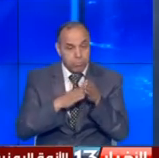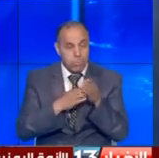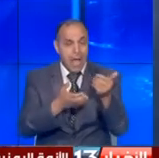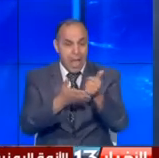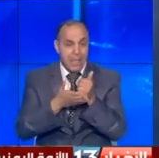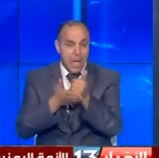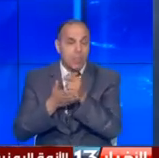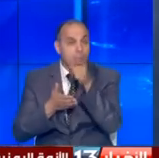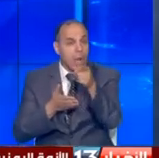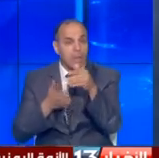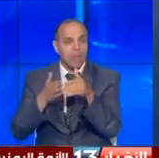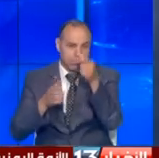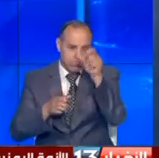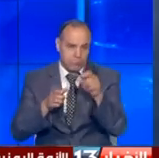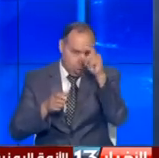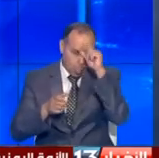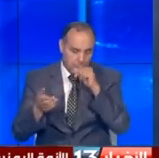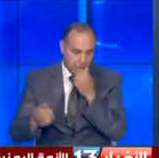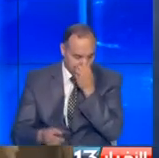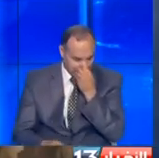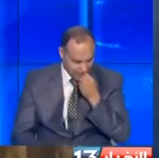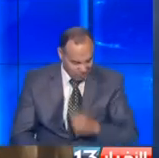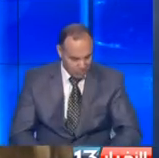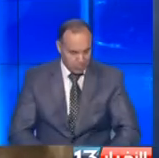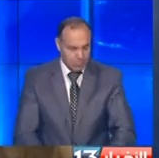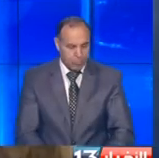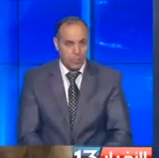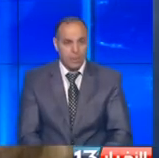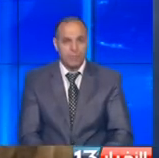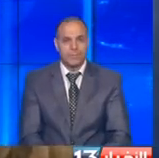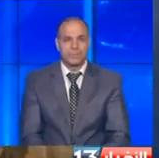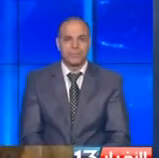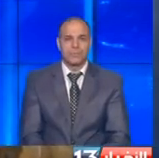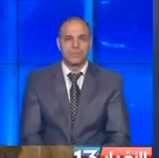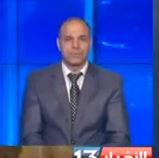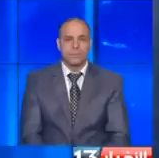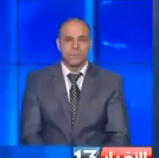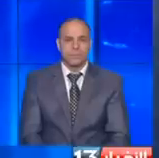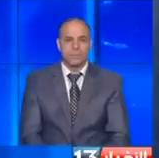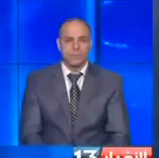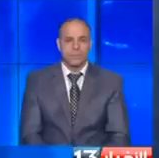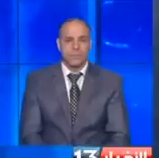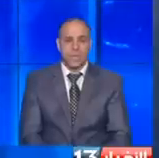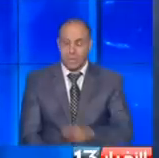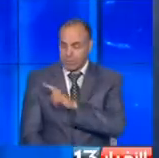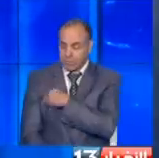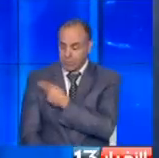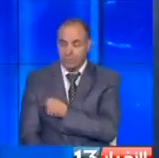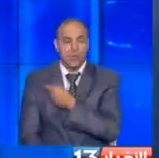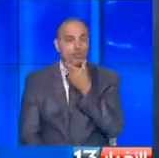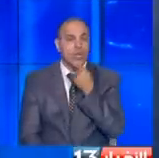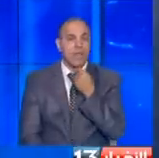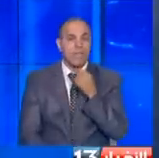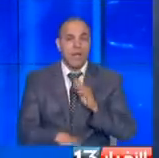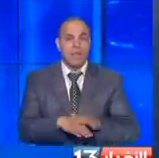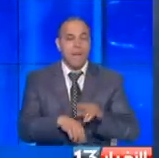الإمدادات الرئيسي للحوثيين. وفي جنيف